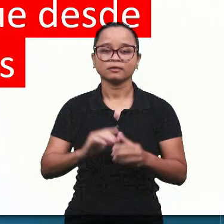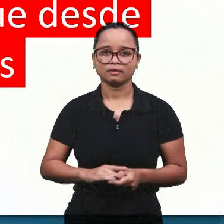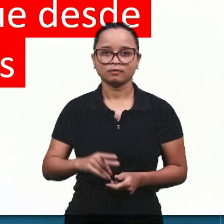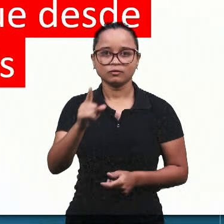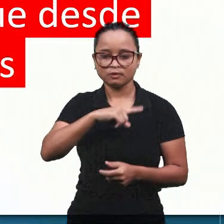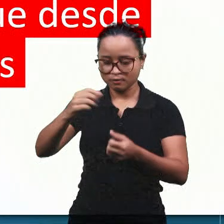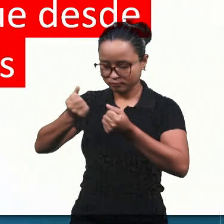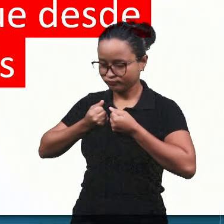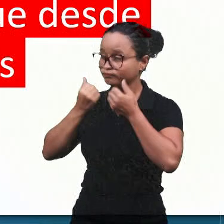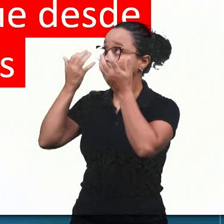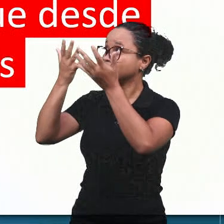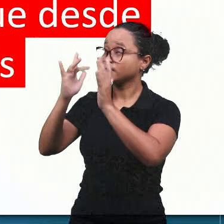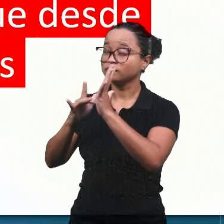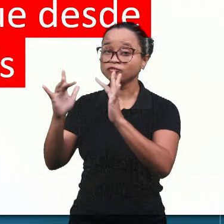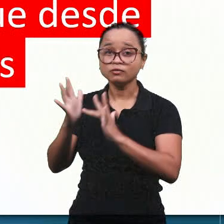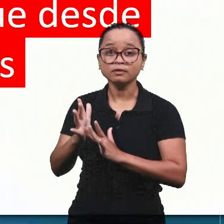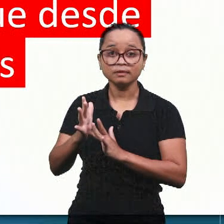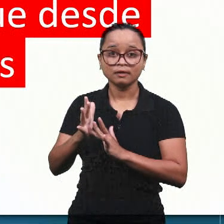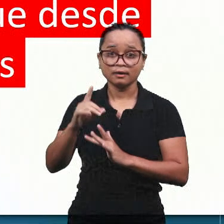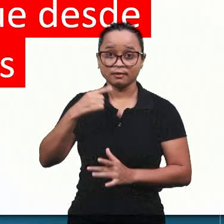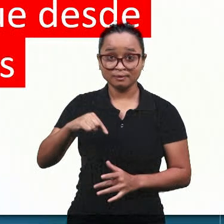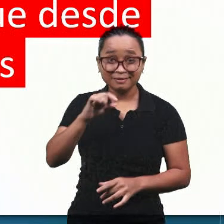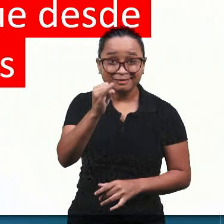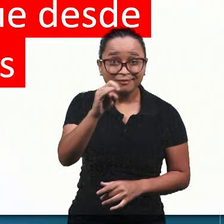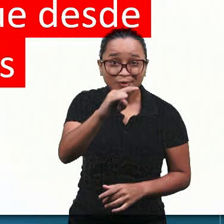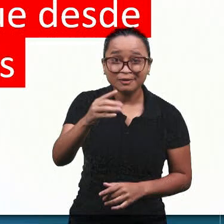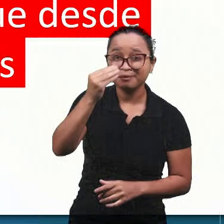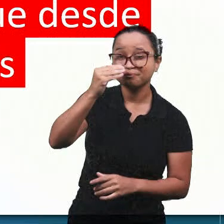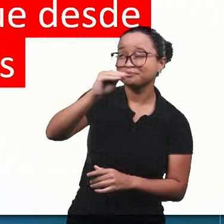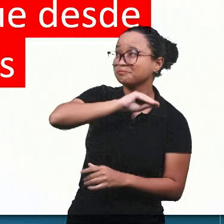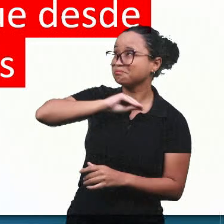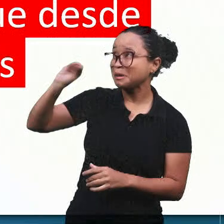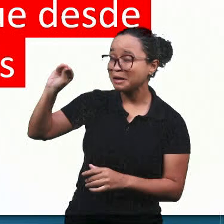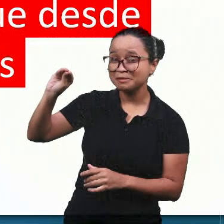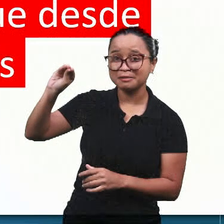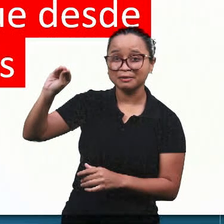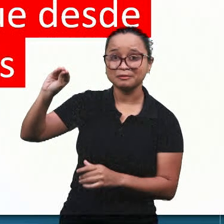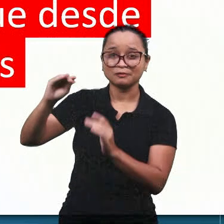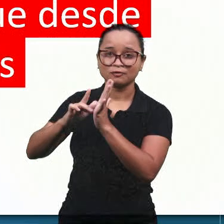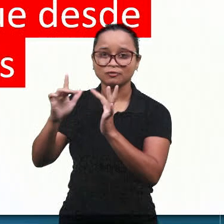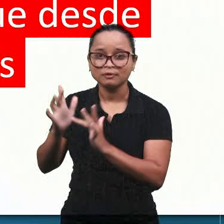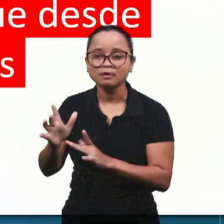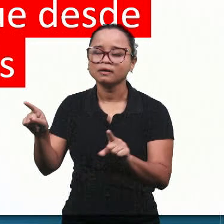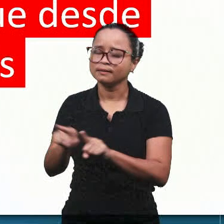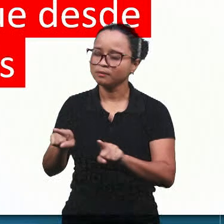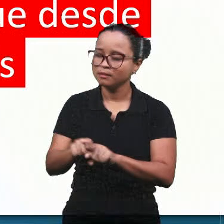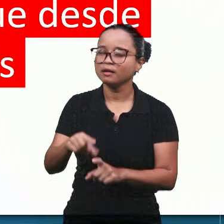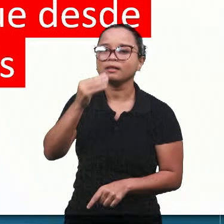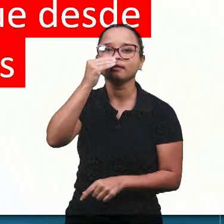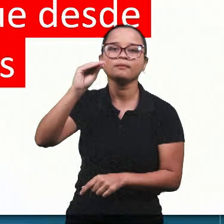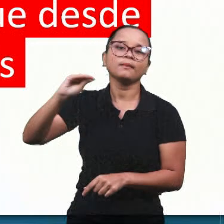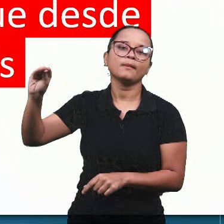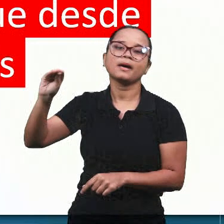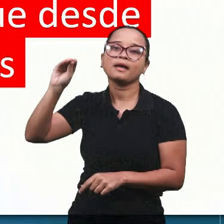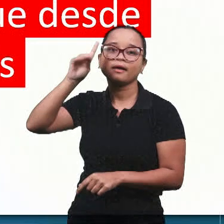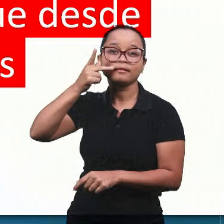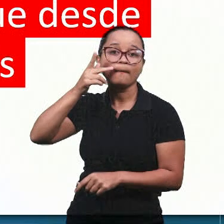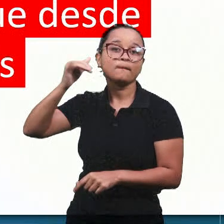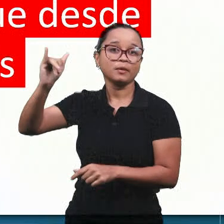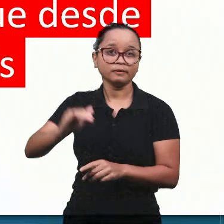dans sa parole. N'importe qui renie le Fils, renie le Père. Celui qui confesse le Fils a aussi le Père. Donc,